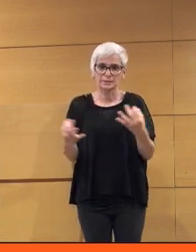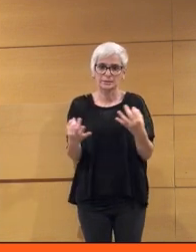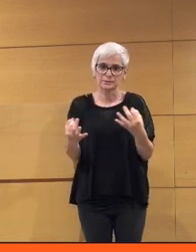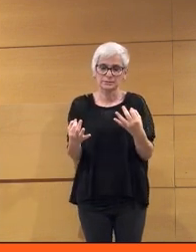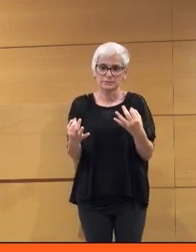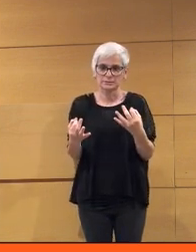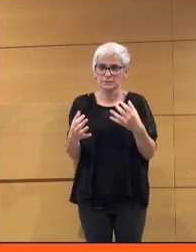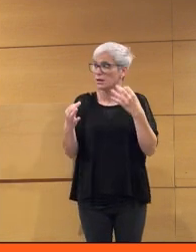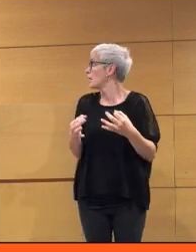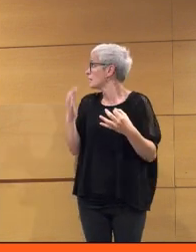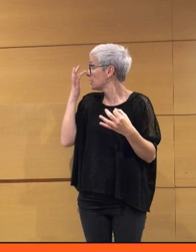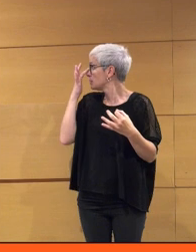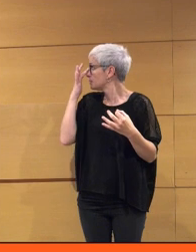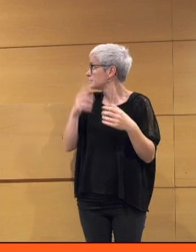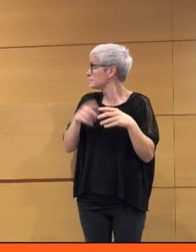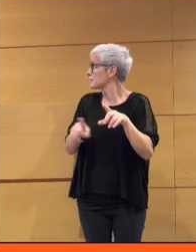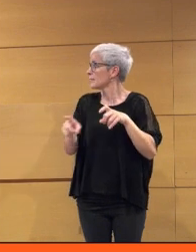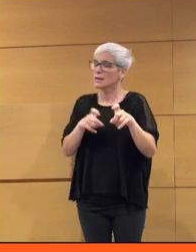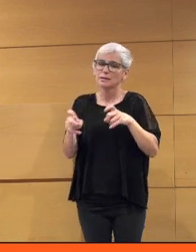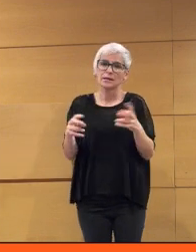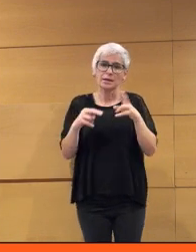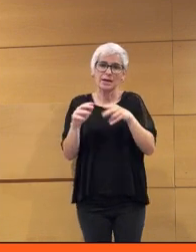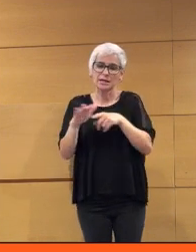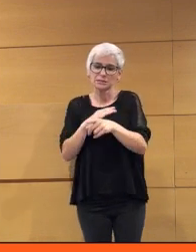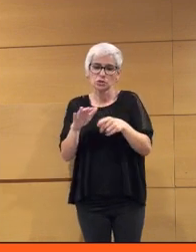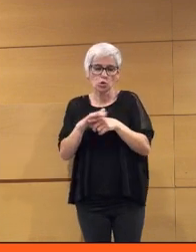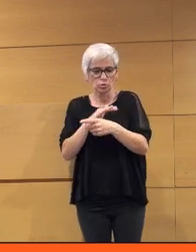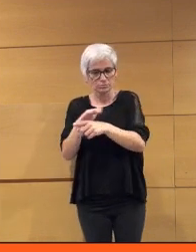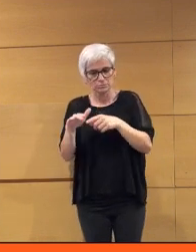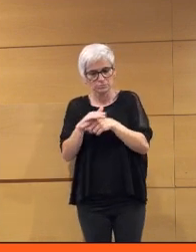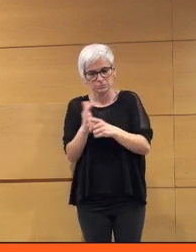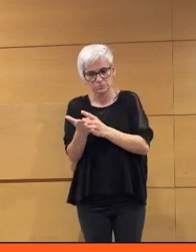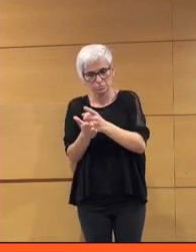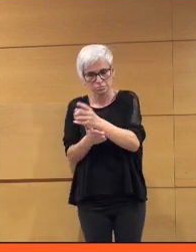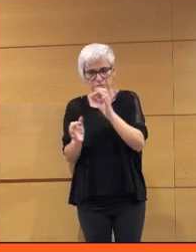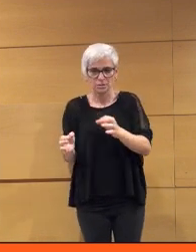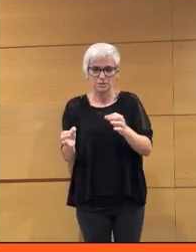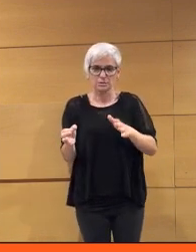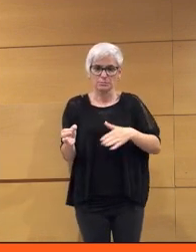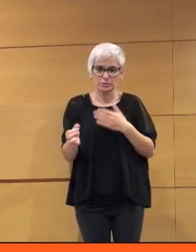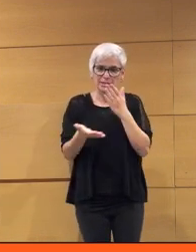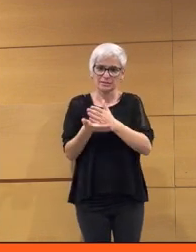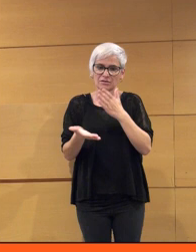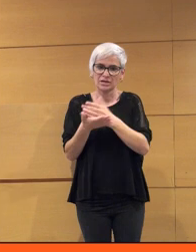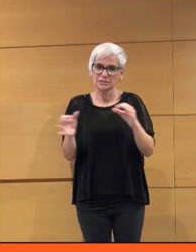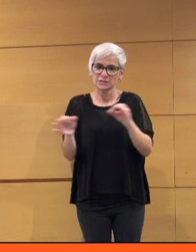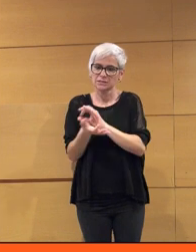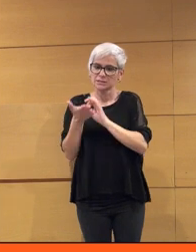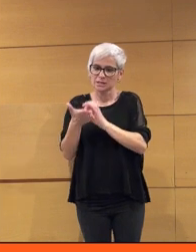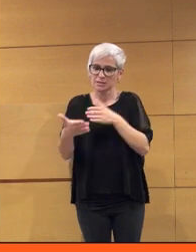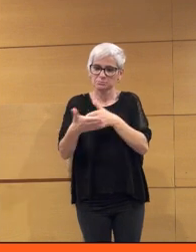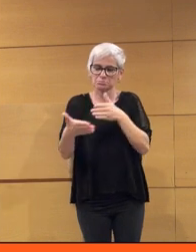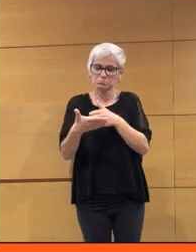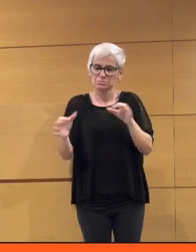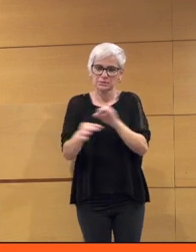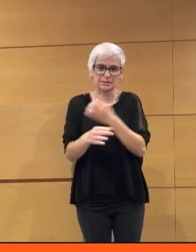de personalització, elecció, no, d'opcions obertes o tancades, en funció, perquè no hi hagi interferències entre els diferents serveis.